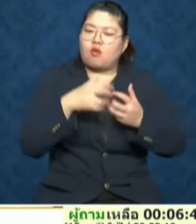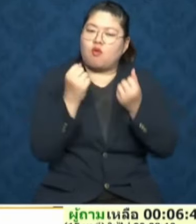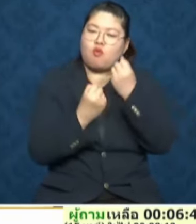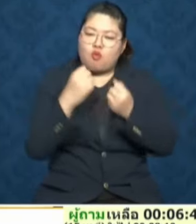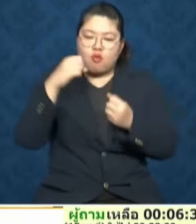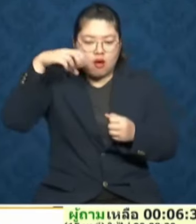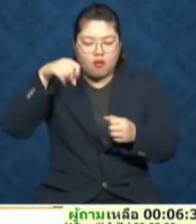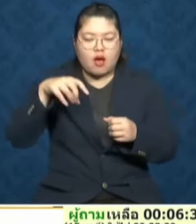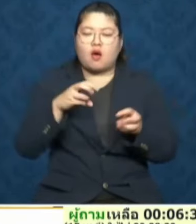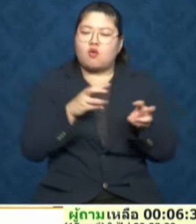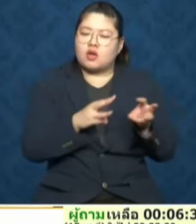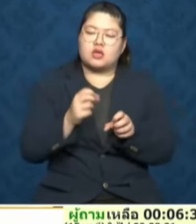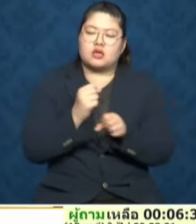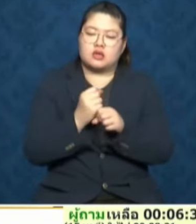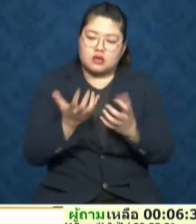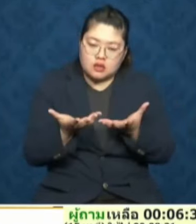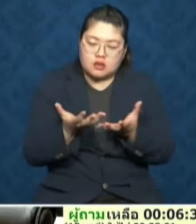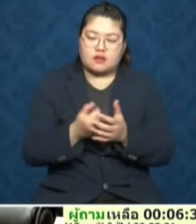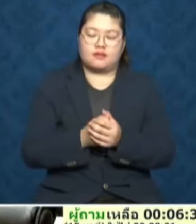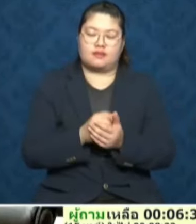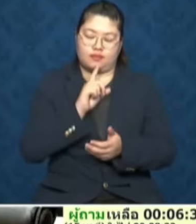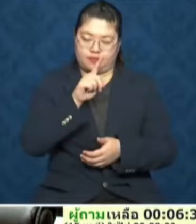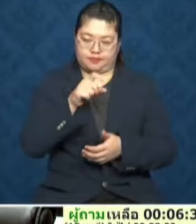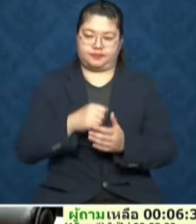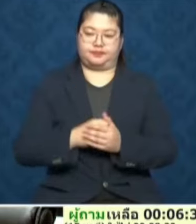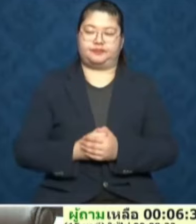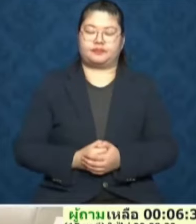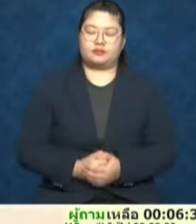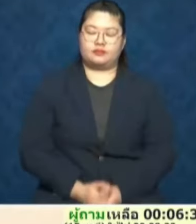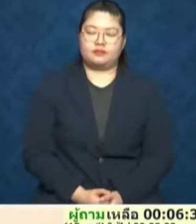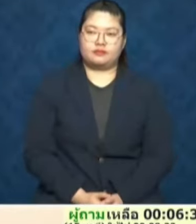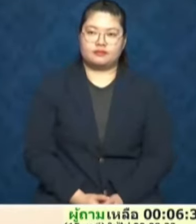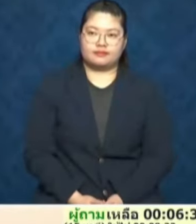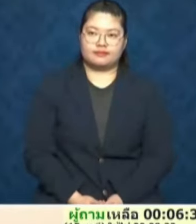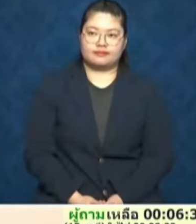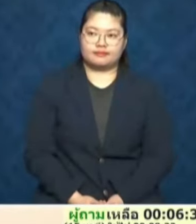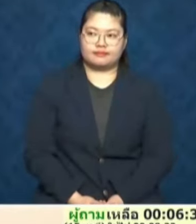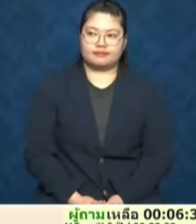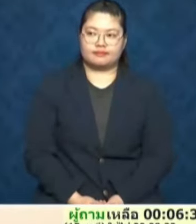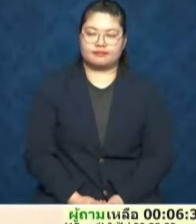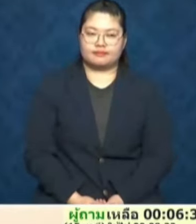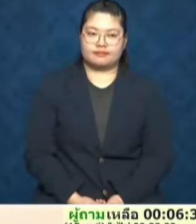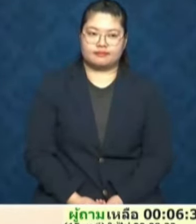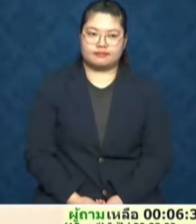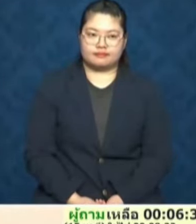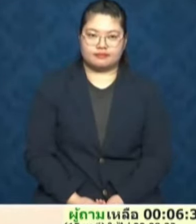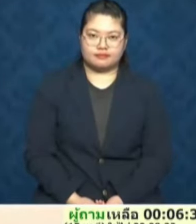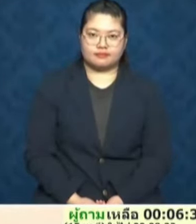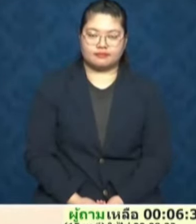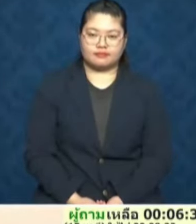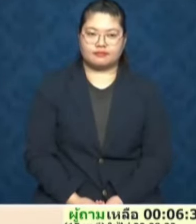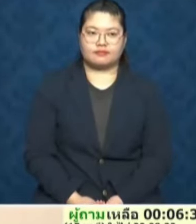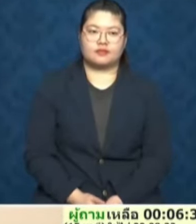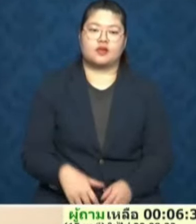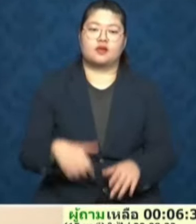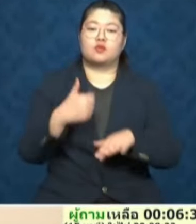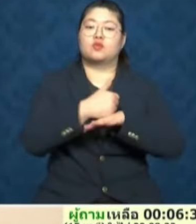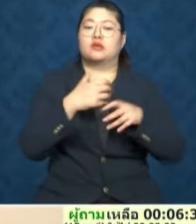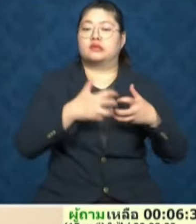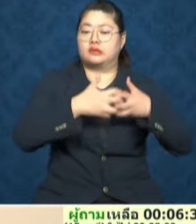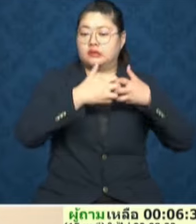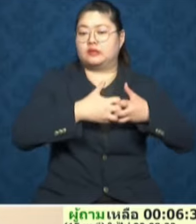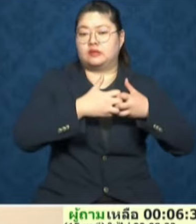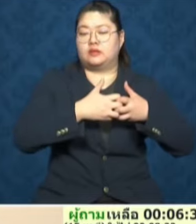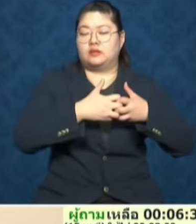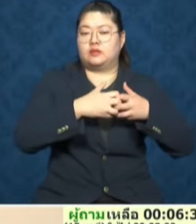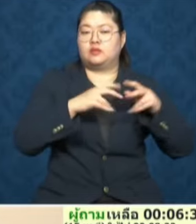มา อย่างไรครัขบคุค SPDขอบคุณครัขอเชิญท่ทสุว่ การก็ต pharmacy กหกรรมตอกัครั้ที่สองครั